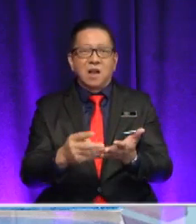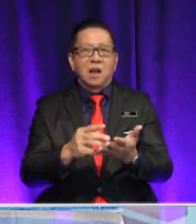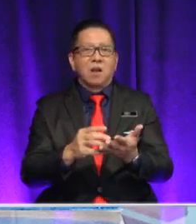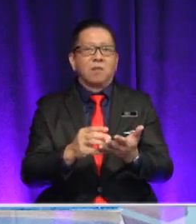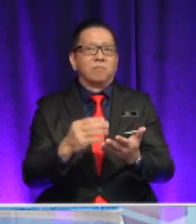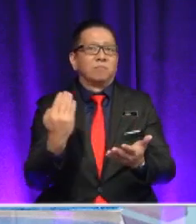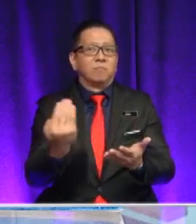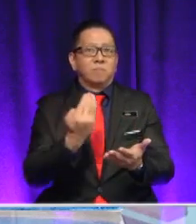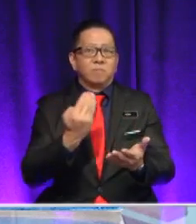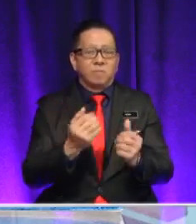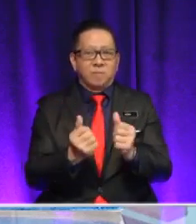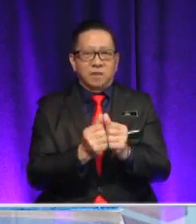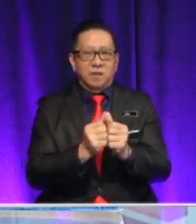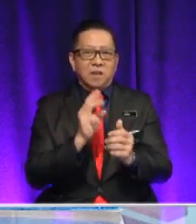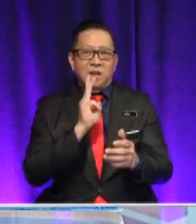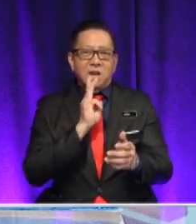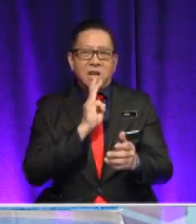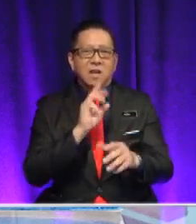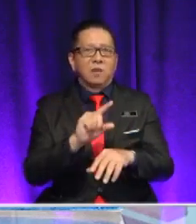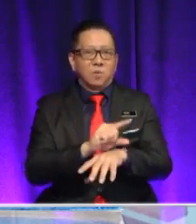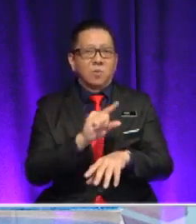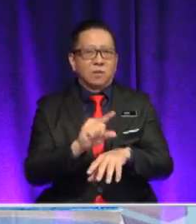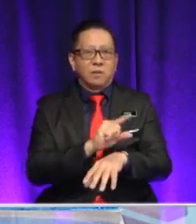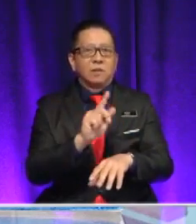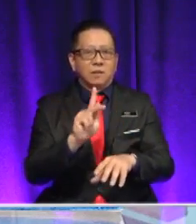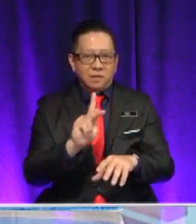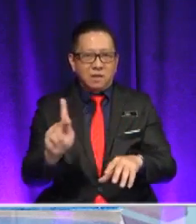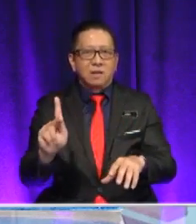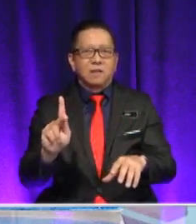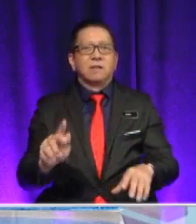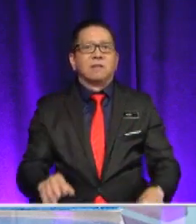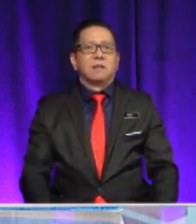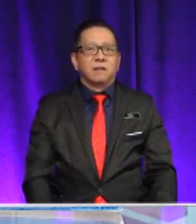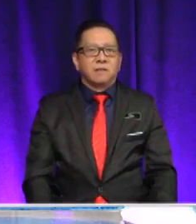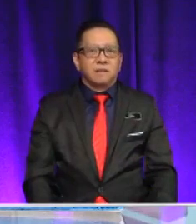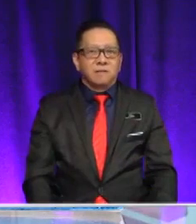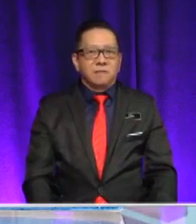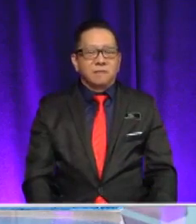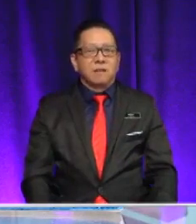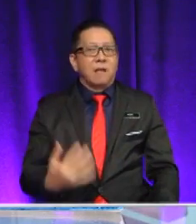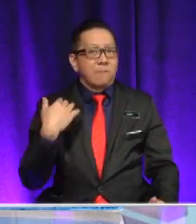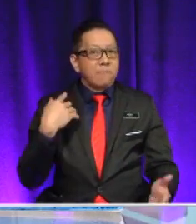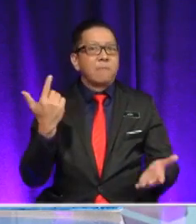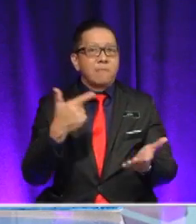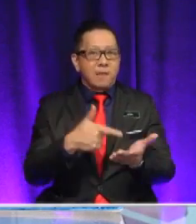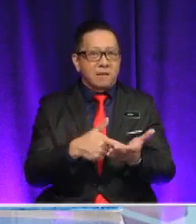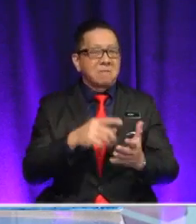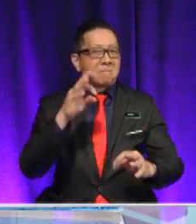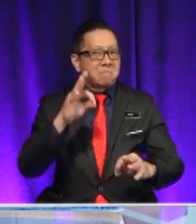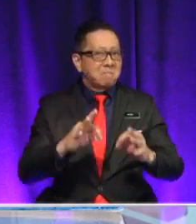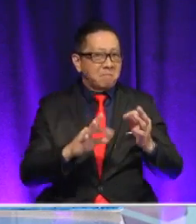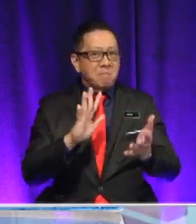banyak bermain dengan air jadi kita perlukan satu permukaan yang menyerap Oke selain itu Kalau tak ada